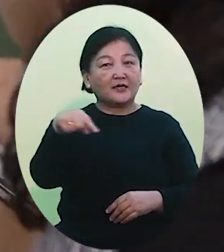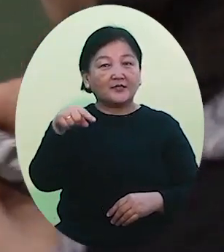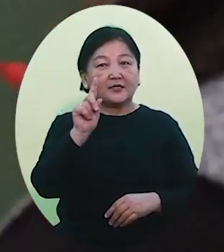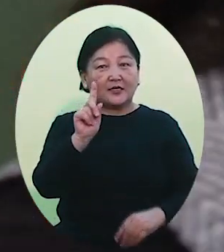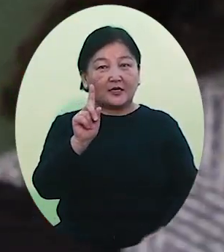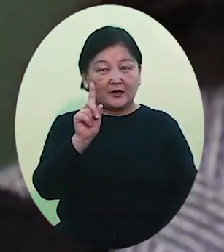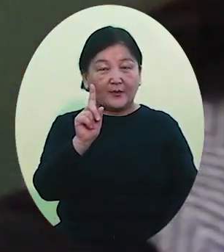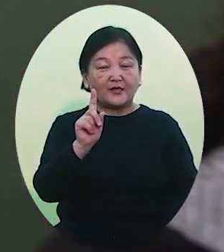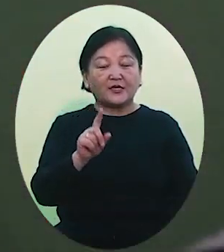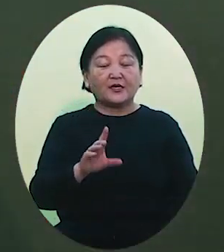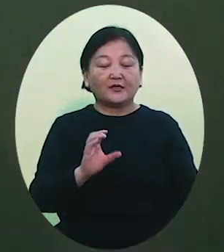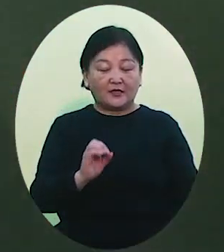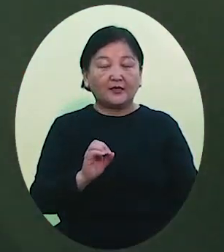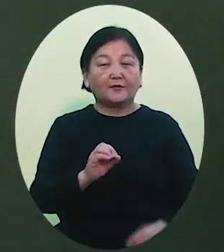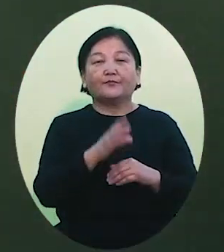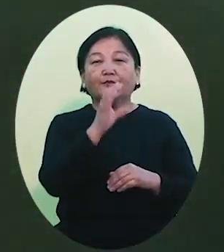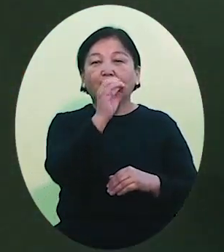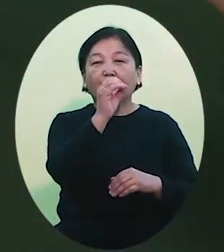2.